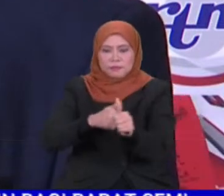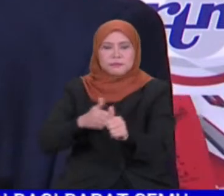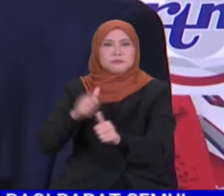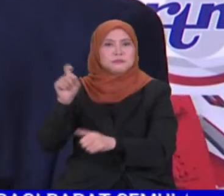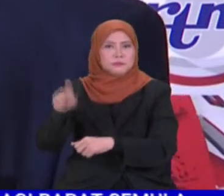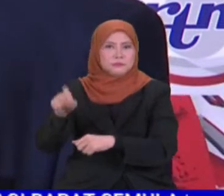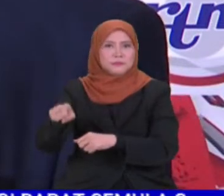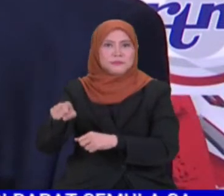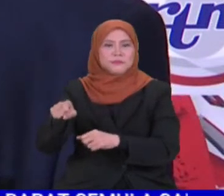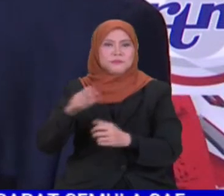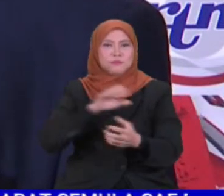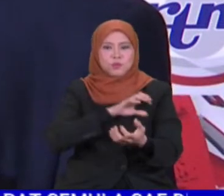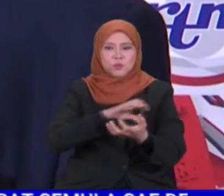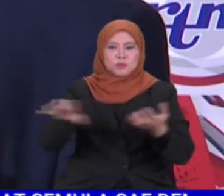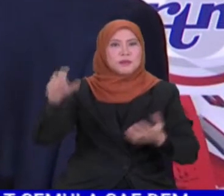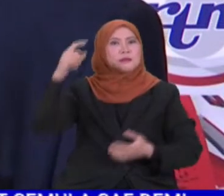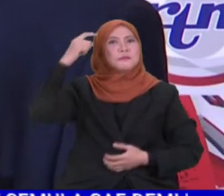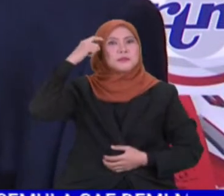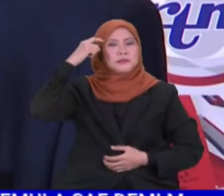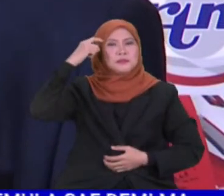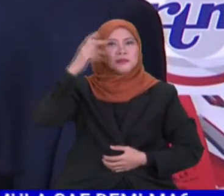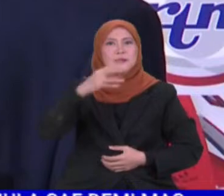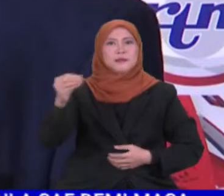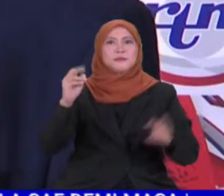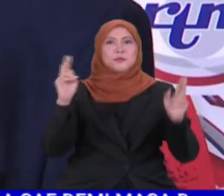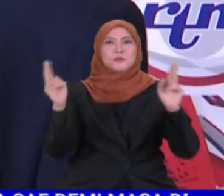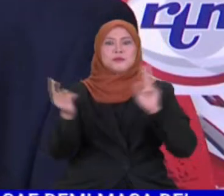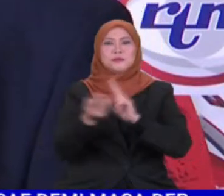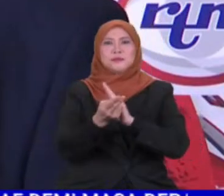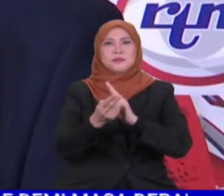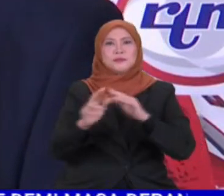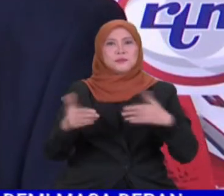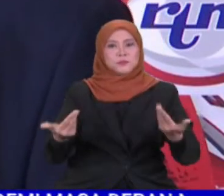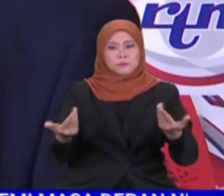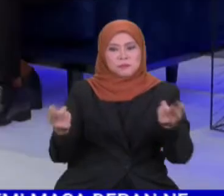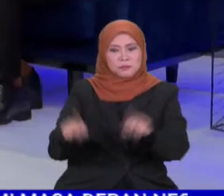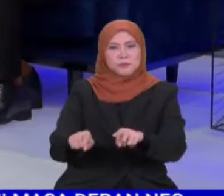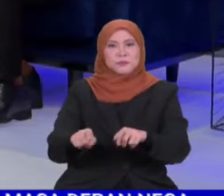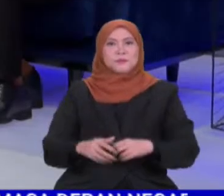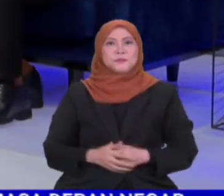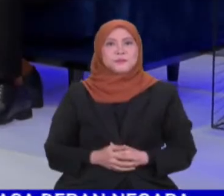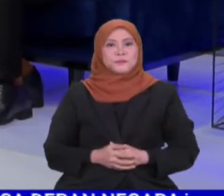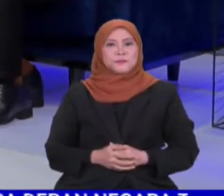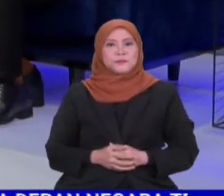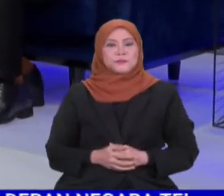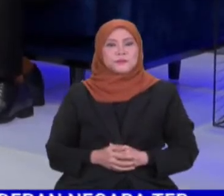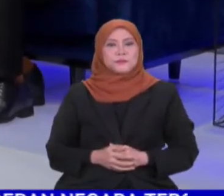yang dirosakkan Minda kita ataupun perubahan-perubahan media yang lebih negatif berlaku